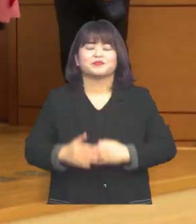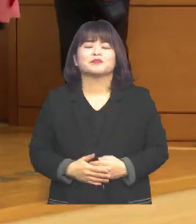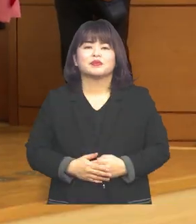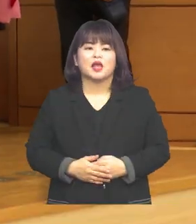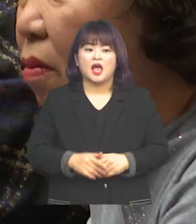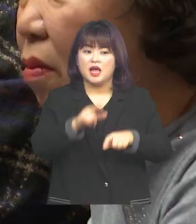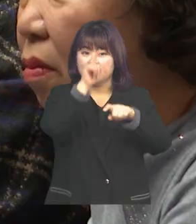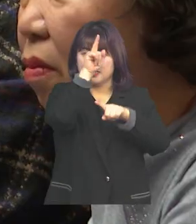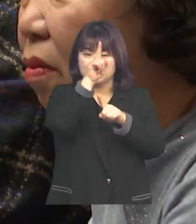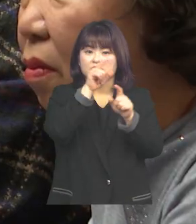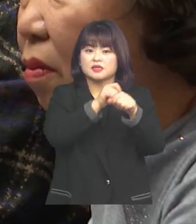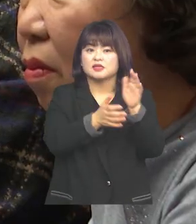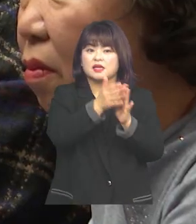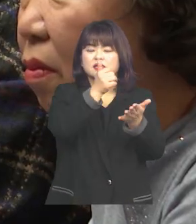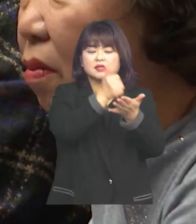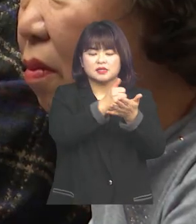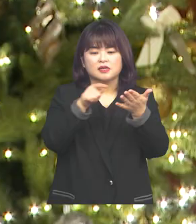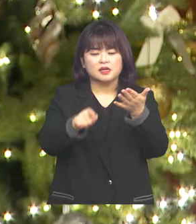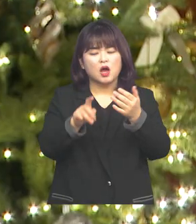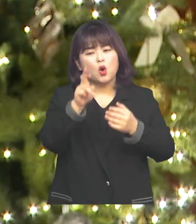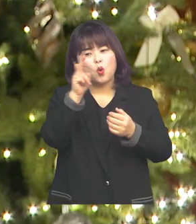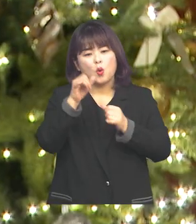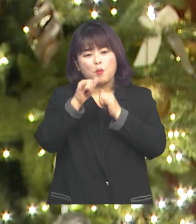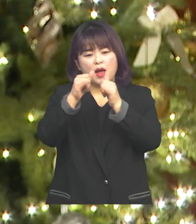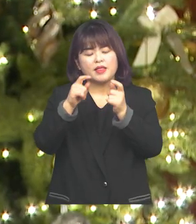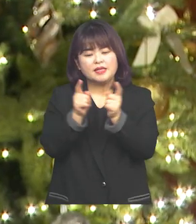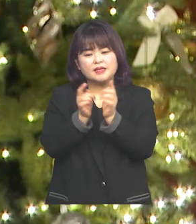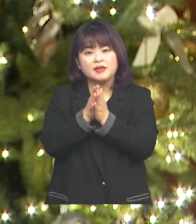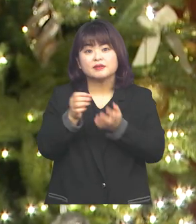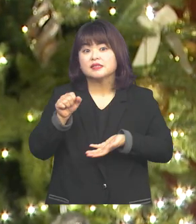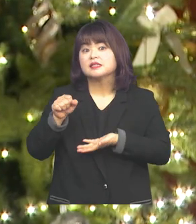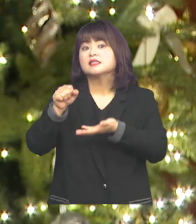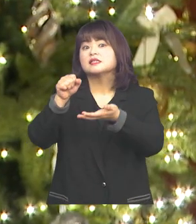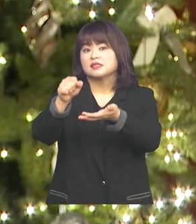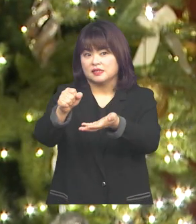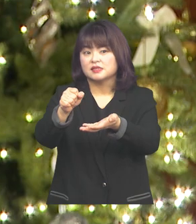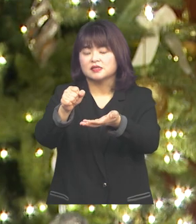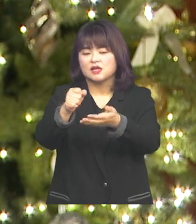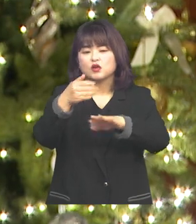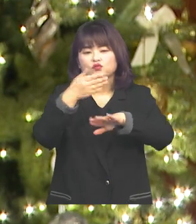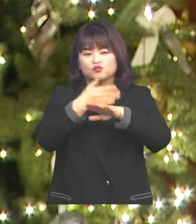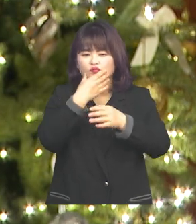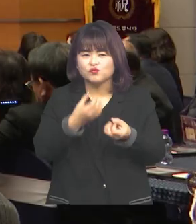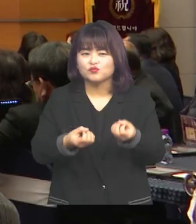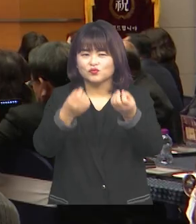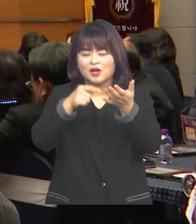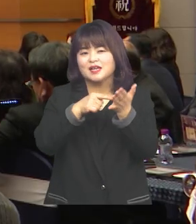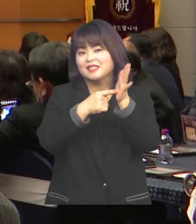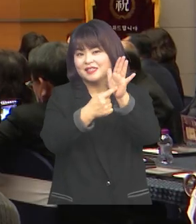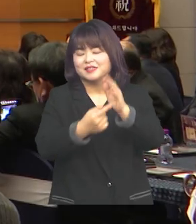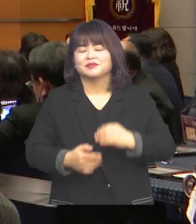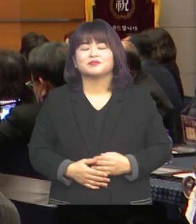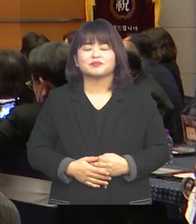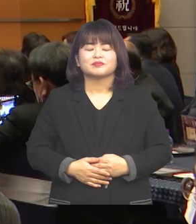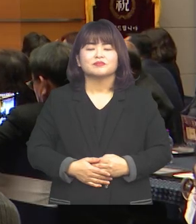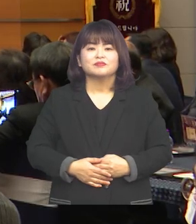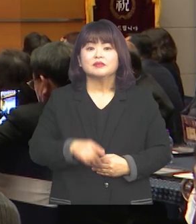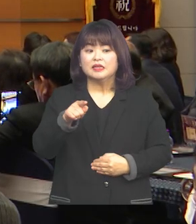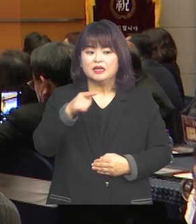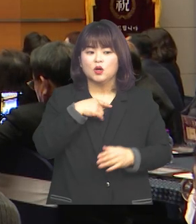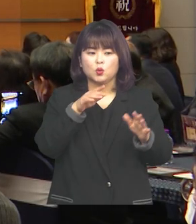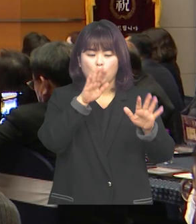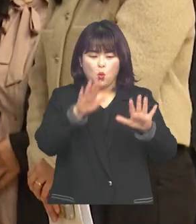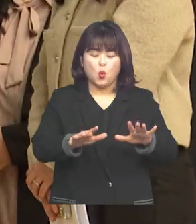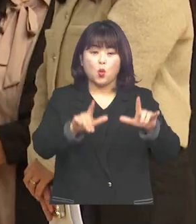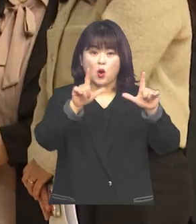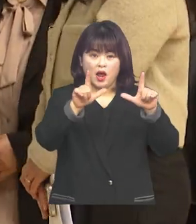수여했습니다. 이상일 용인특례시장은 이날 표창을 직접 전달하고 감사와 축하의 인사를 전했습니다. 이 시장은